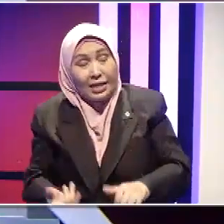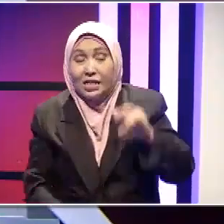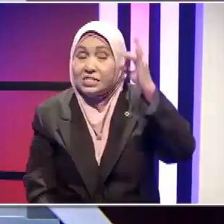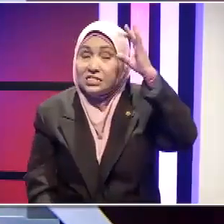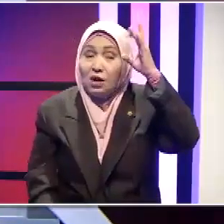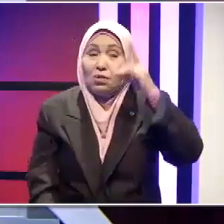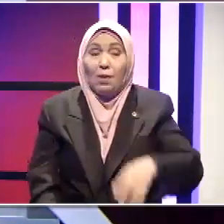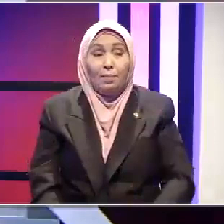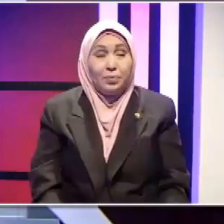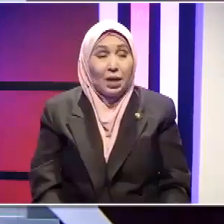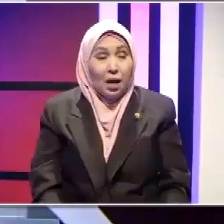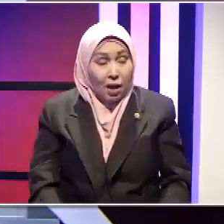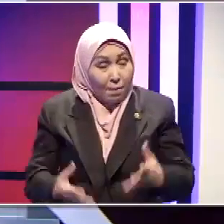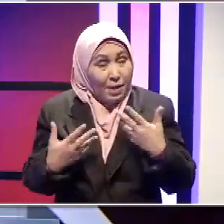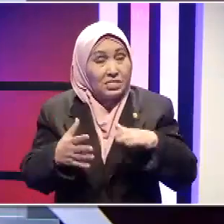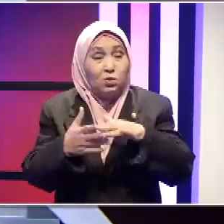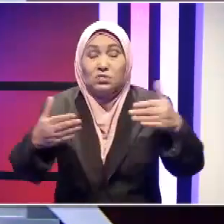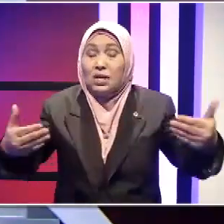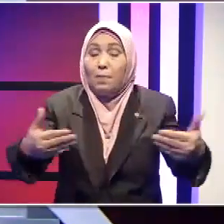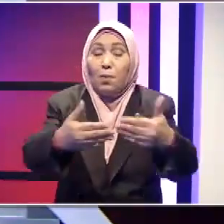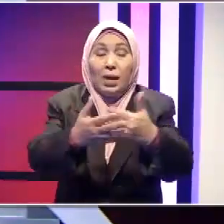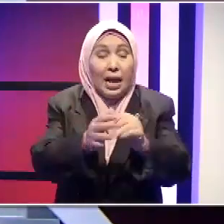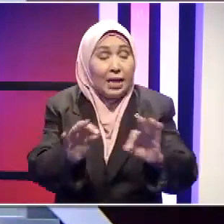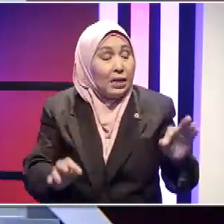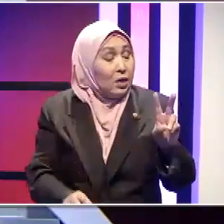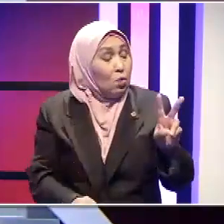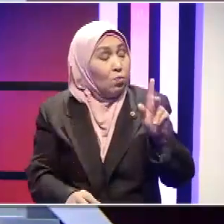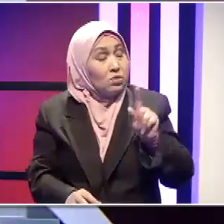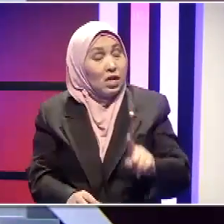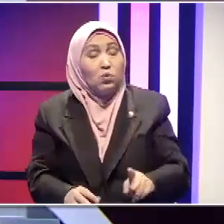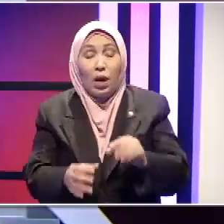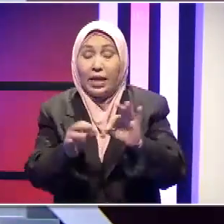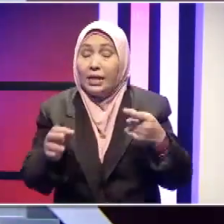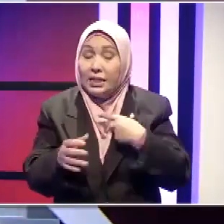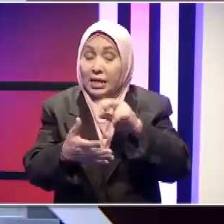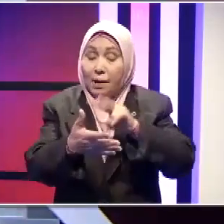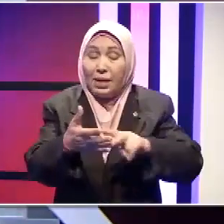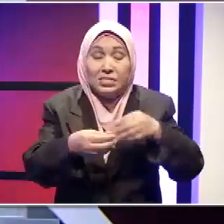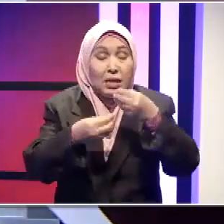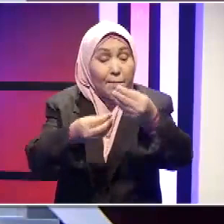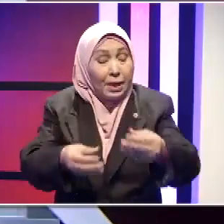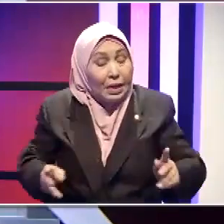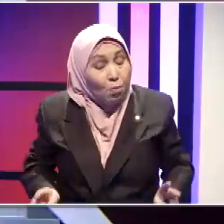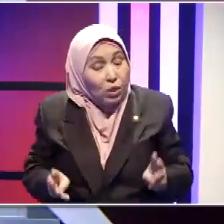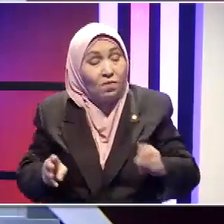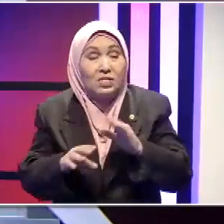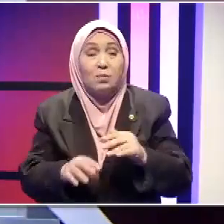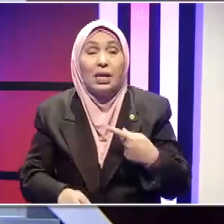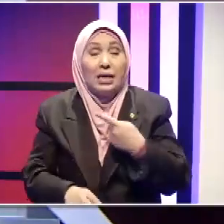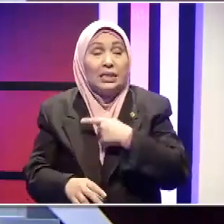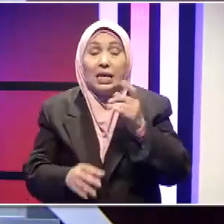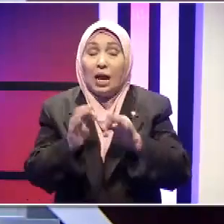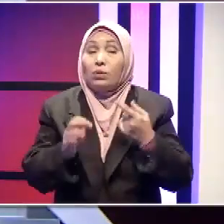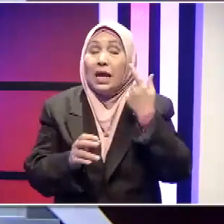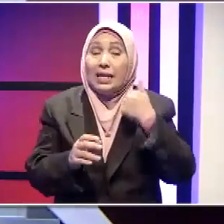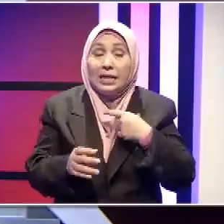Insyaallah kemudian disambung pada ayat yang ke-21 yang kita nabacu kerennya ia memberi motivasi kepada kita kalau tadi